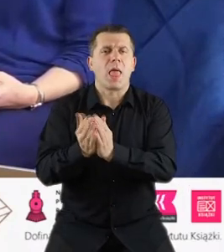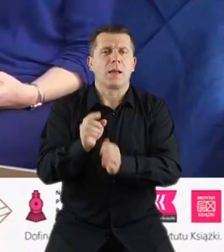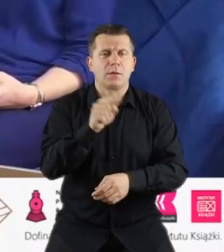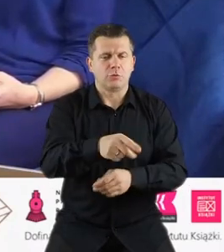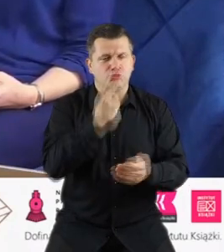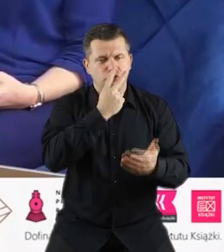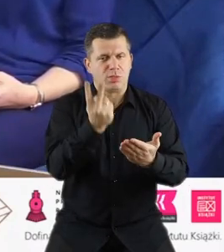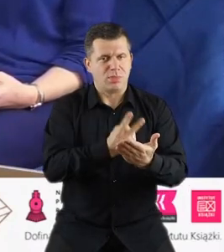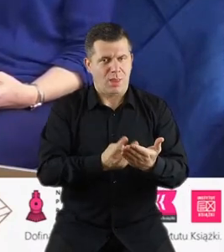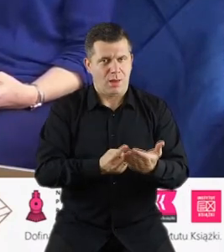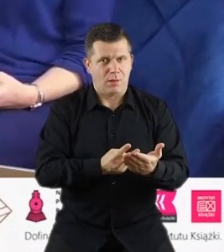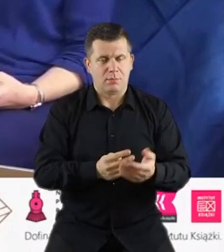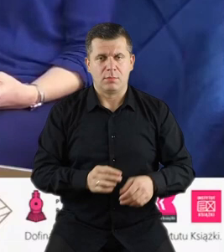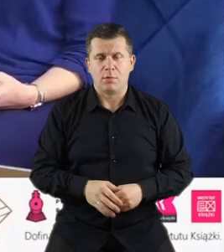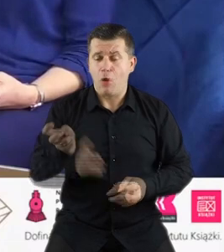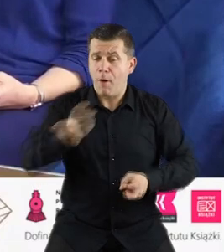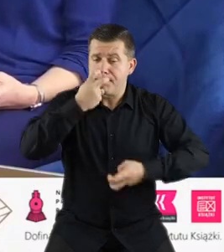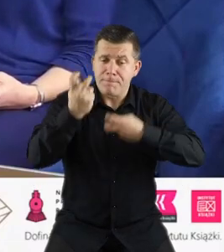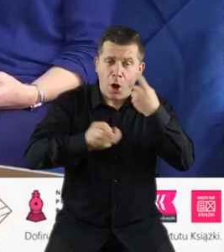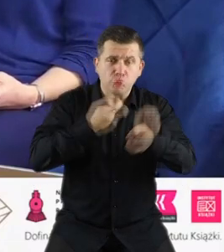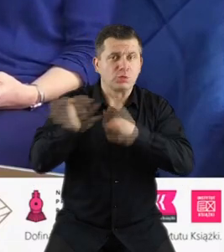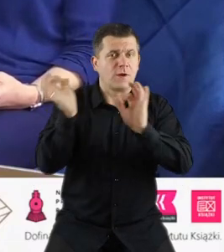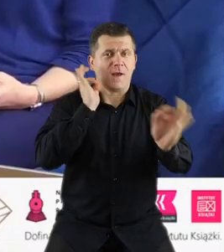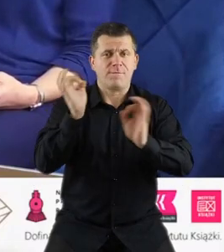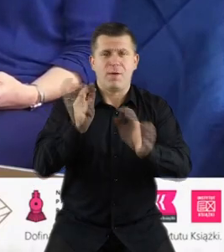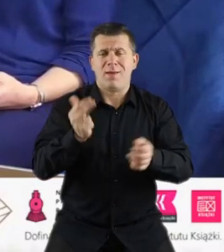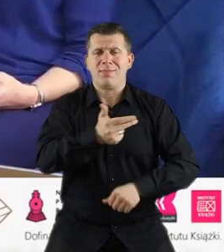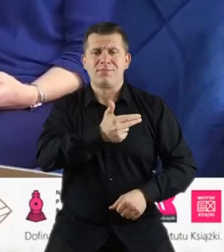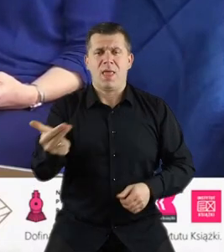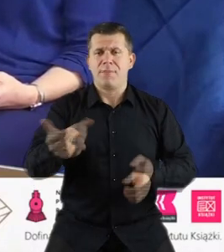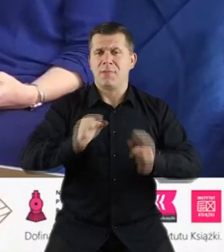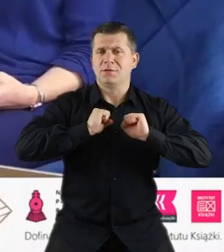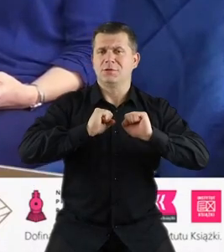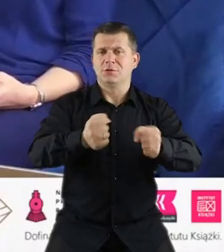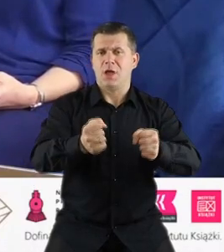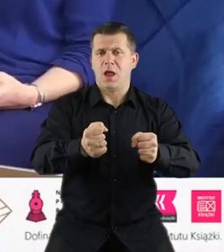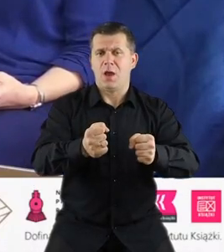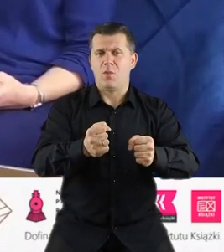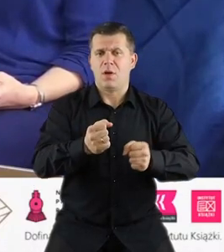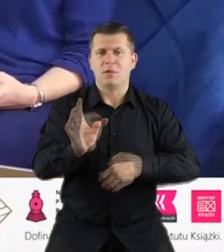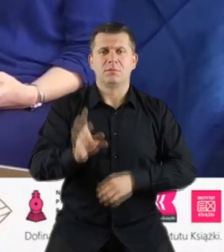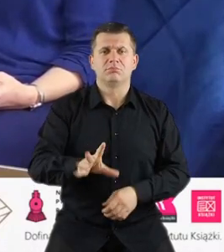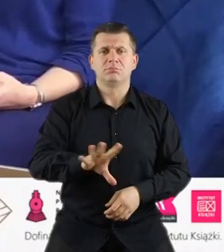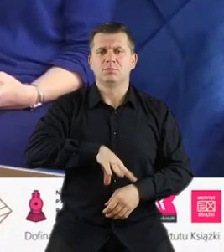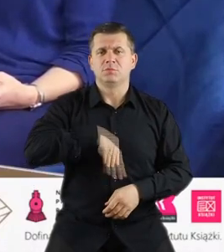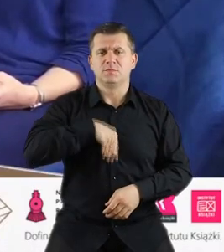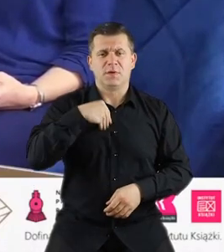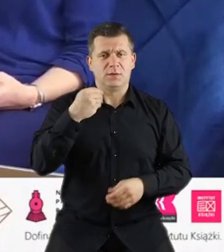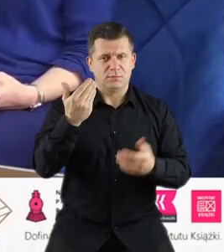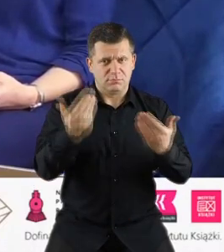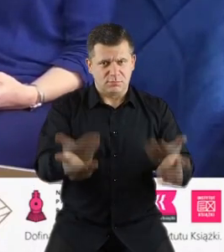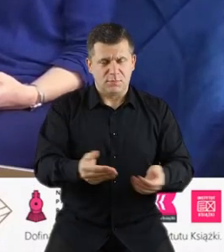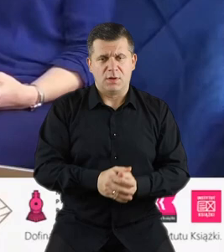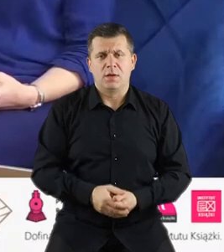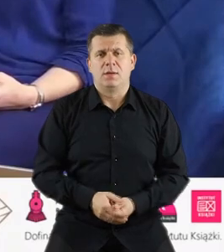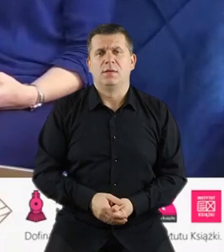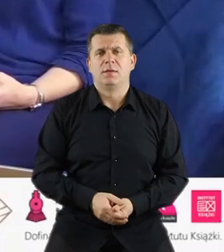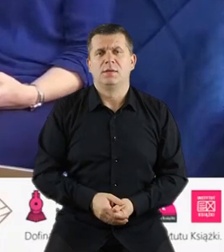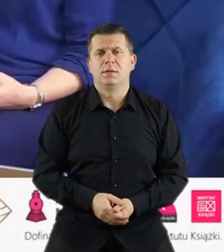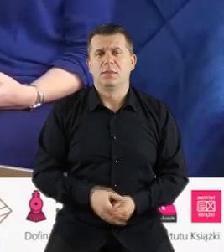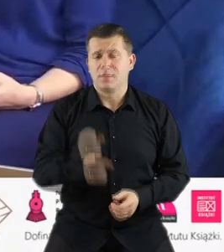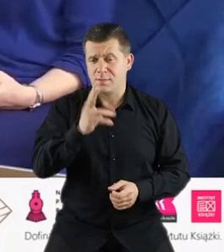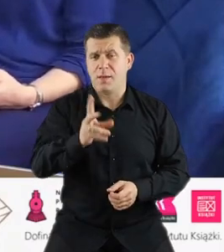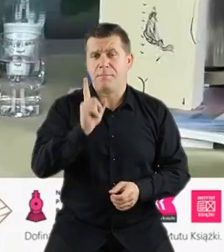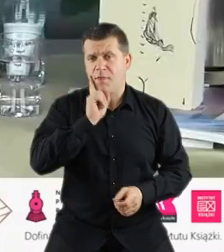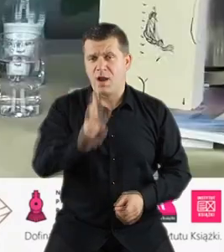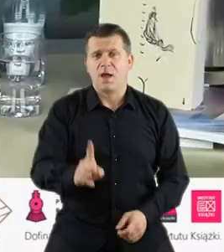jezuickiej czytelni i poszukuje informacji na temat działań inkwizycji, świętego oficjum. No tak,